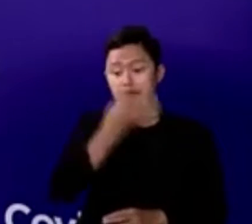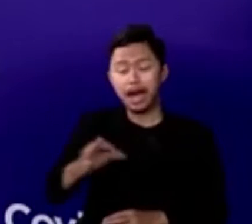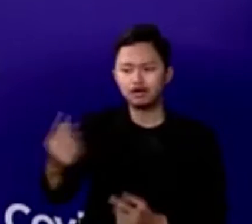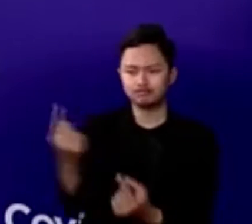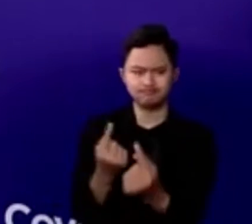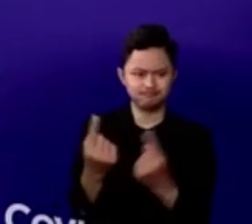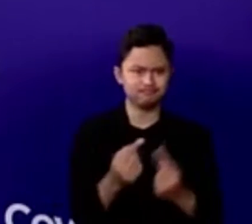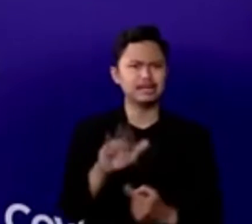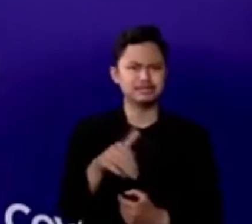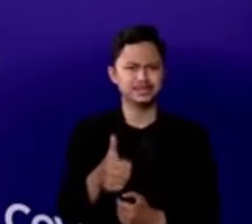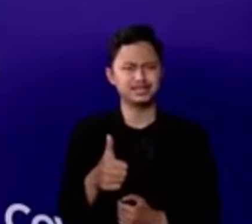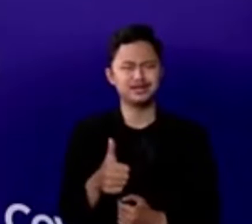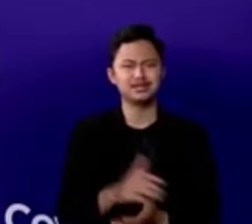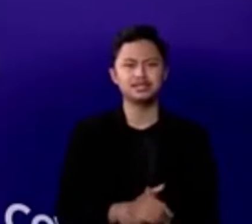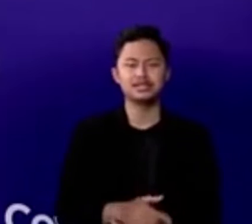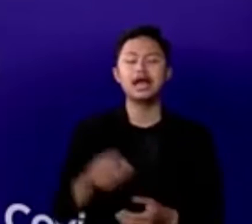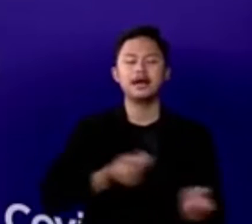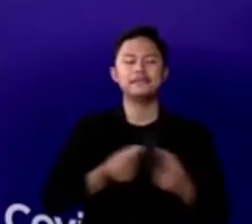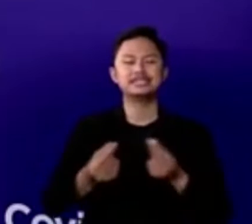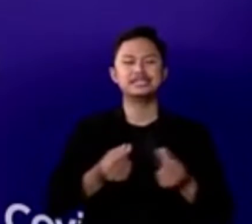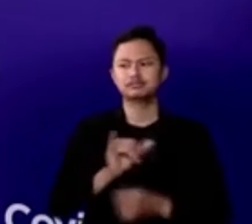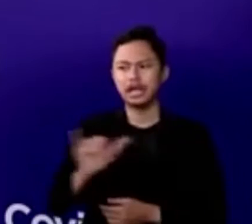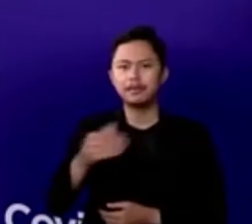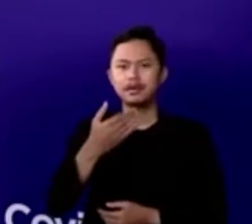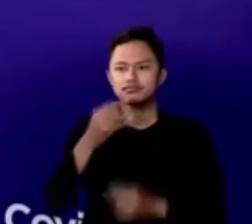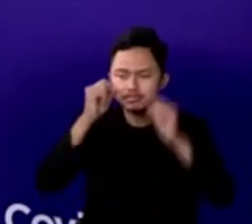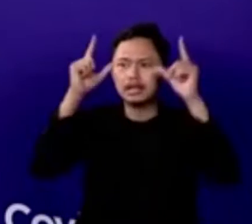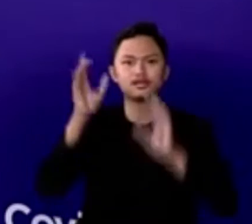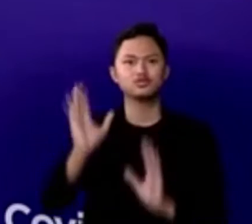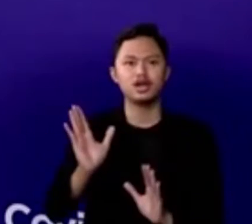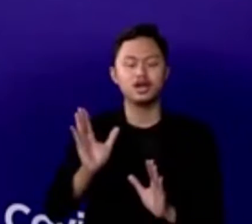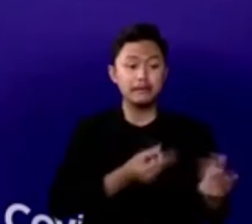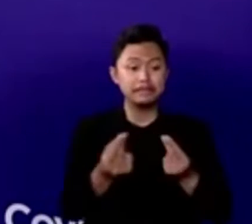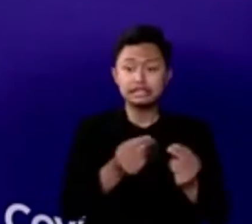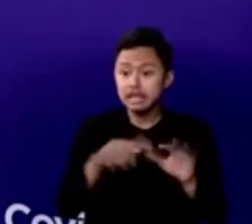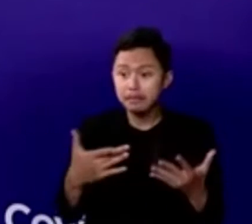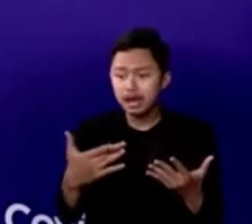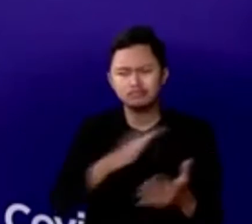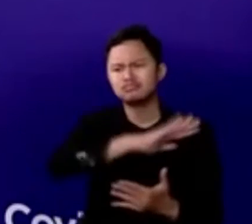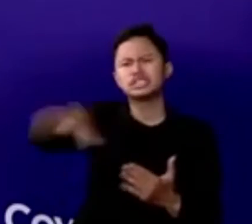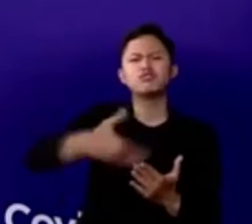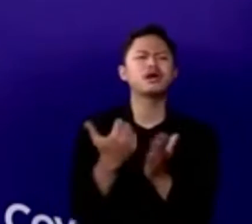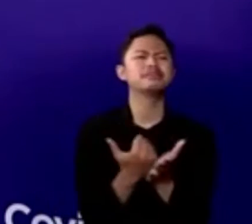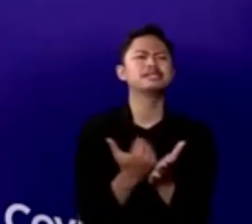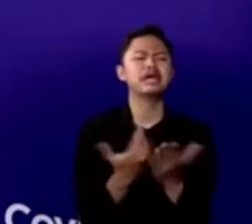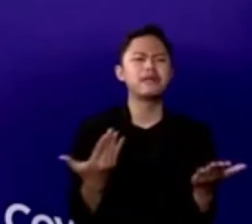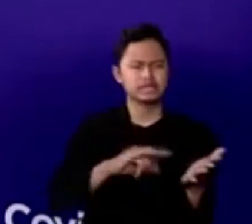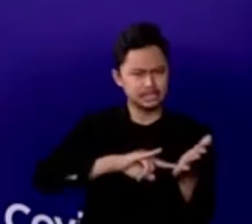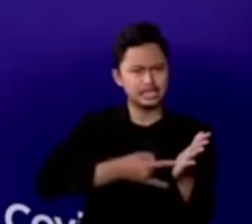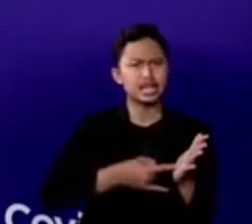dan teman-teman pengusaha Saya rasa sekarang punya kesadaran yang sama saya rasa apapun jenis usahanya semua sedang masuk ke konten digital